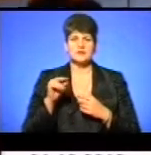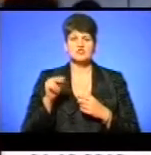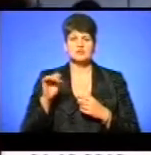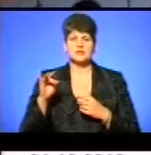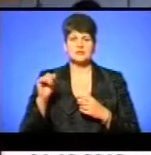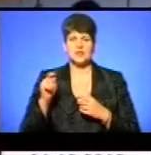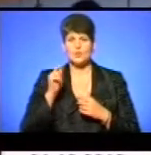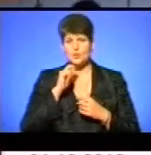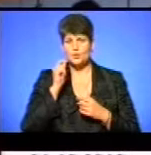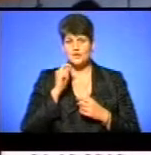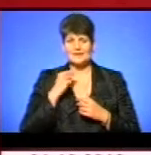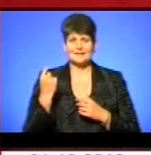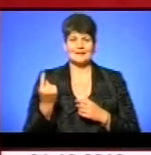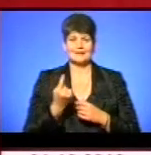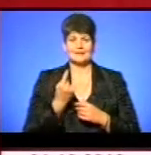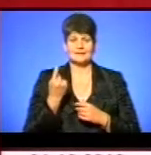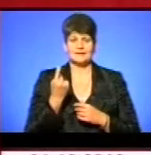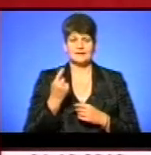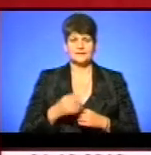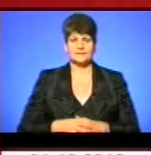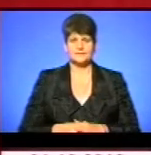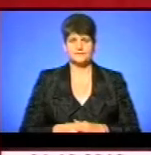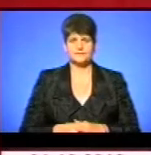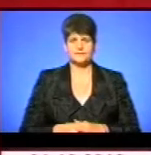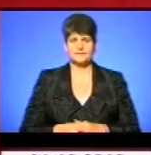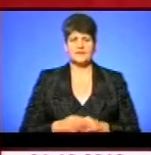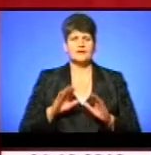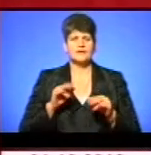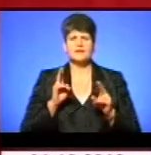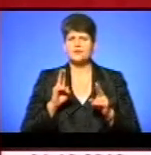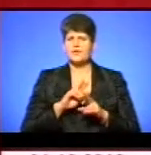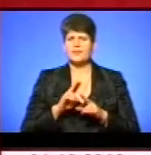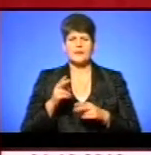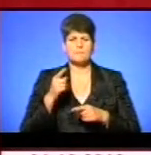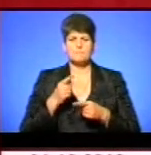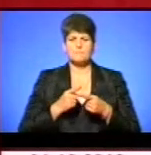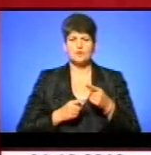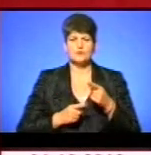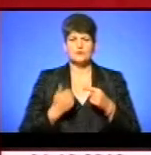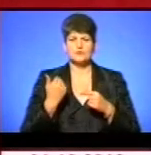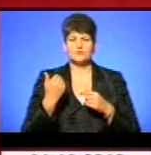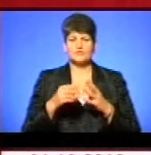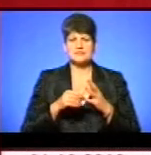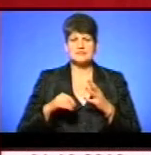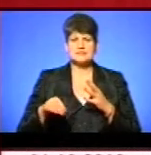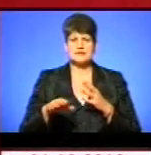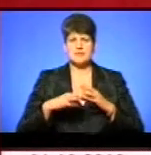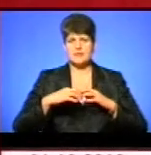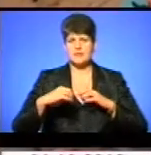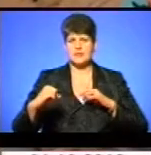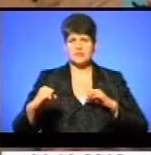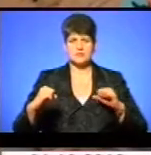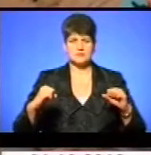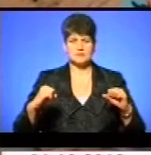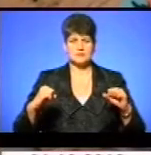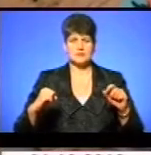Чередниченка «Україна єдина». Нехай ніхто не половинить твоїх земель не розтина,